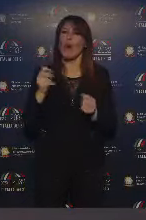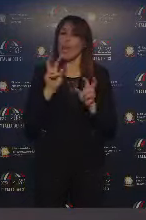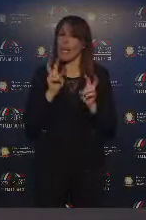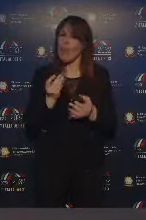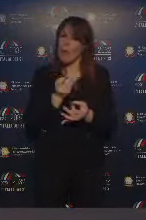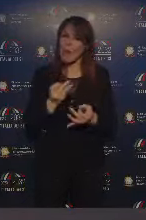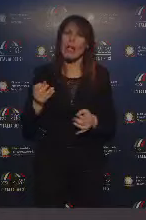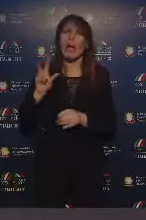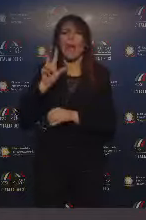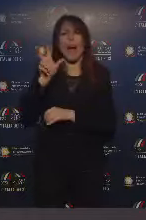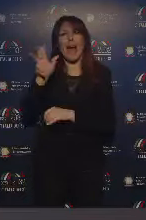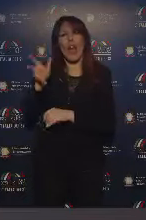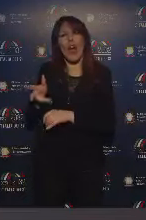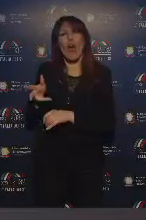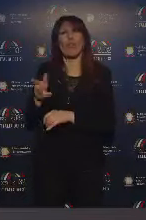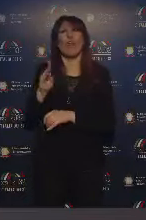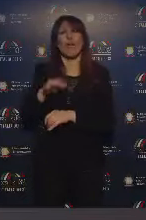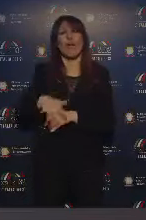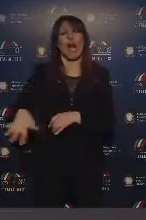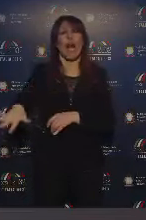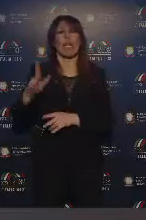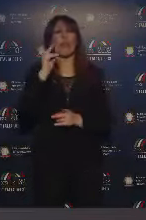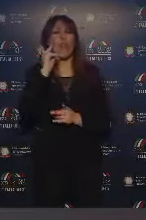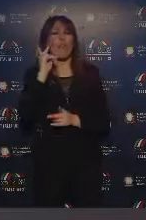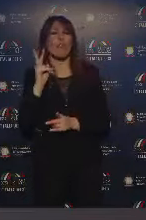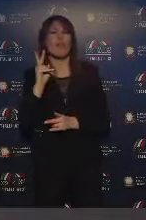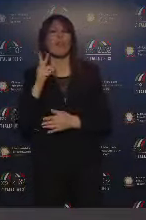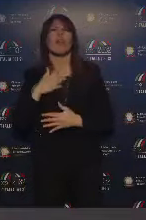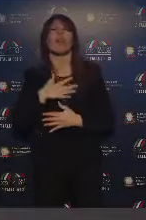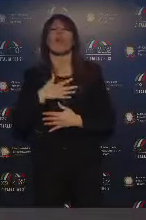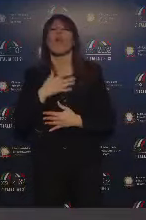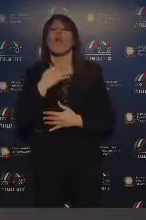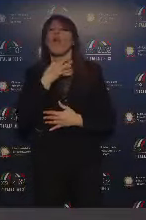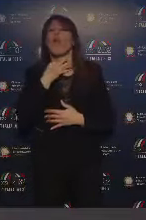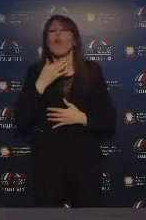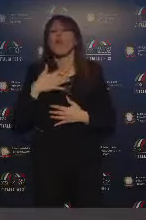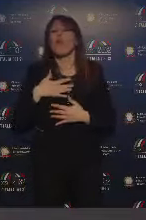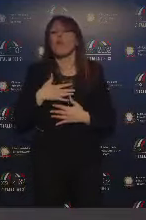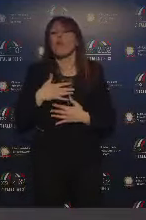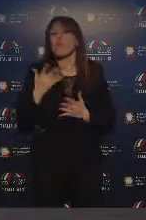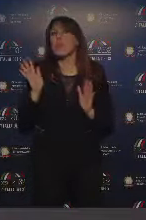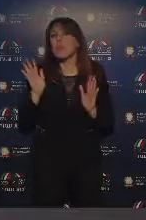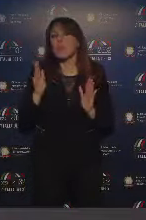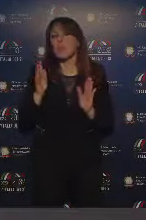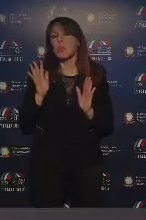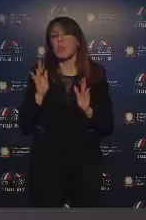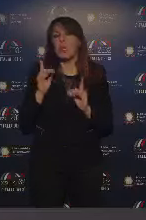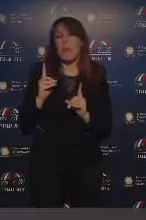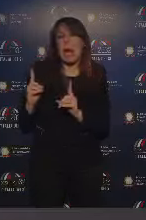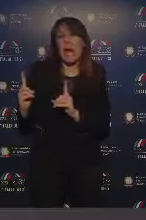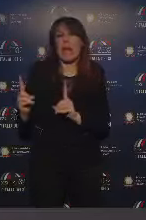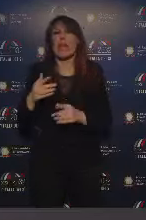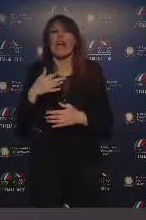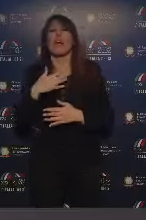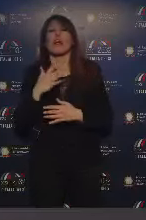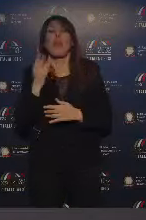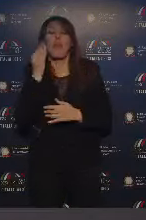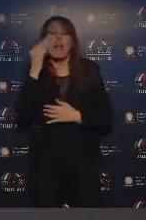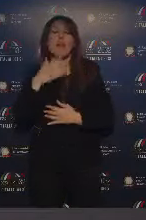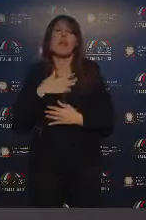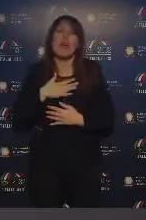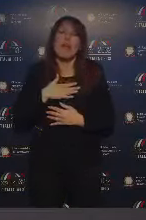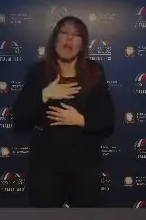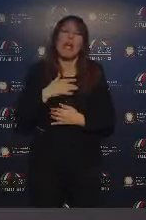stamattina sopra Brienza è soggettivo il gusto io al mio parere però lo tengo per me va bene